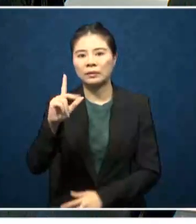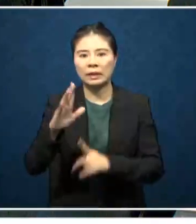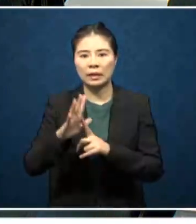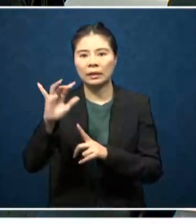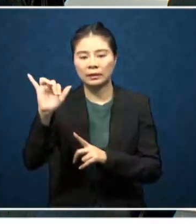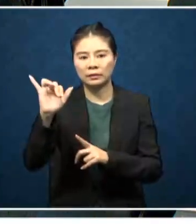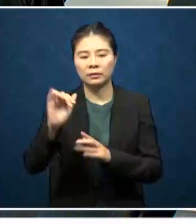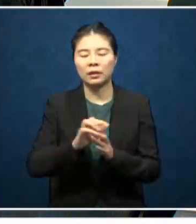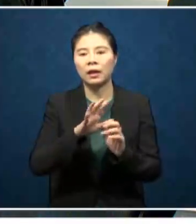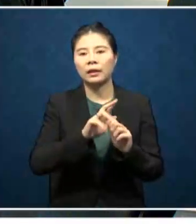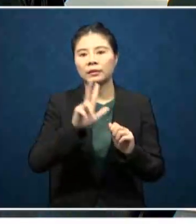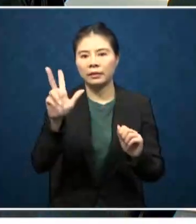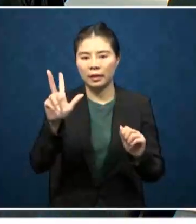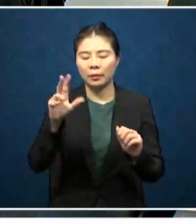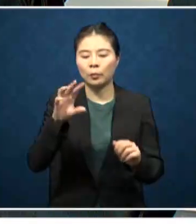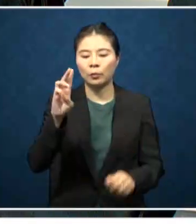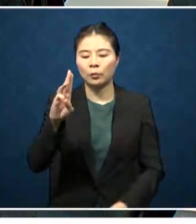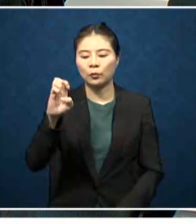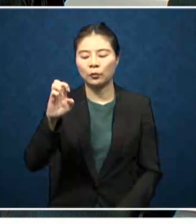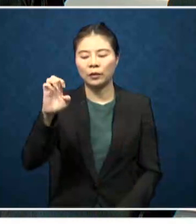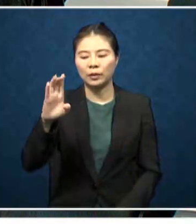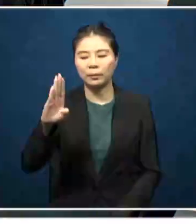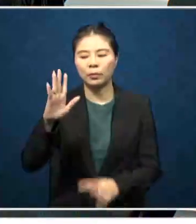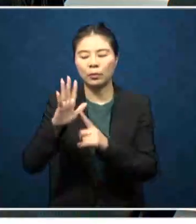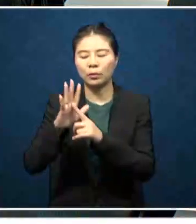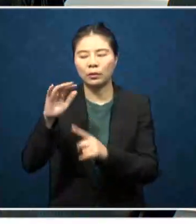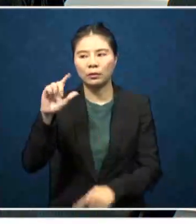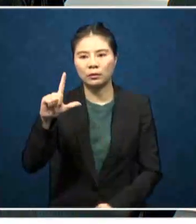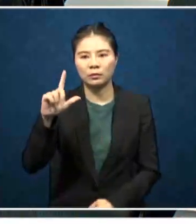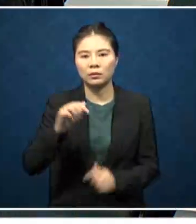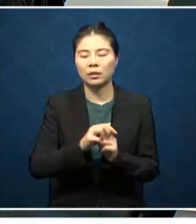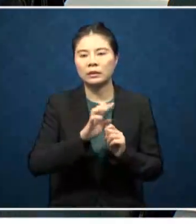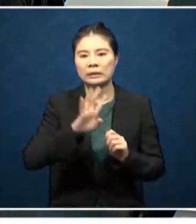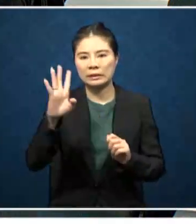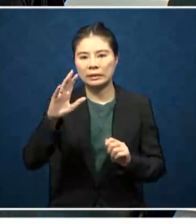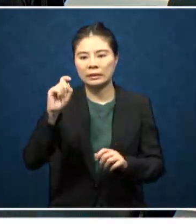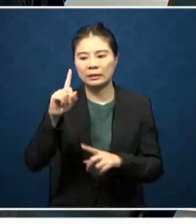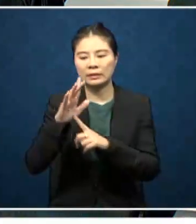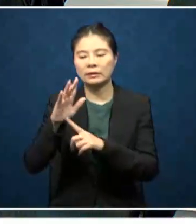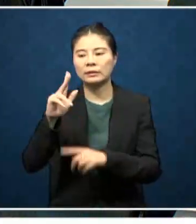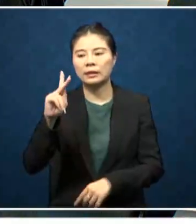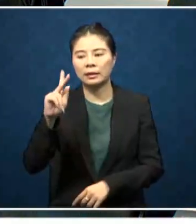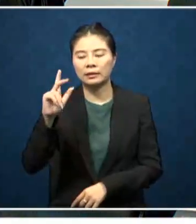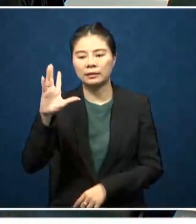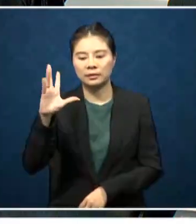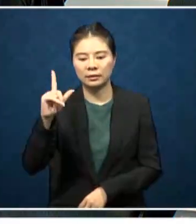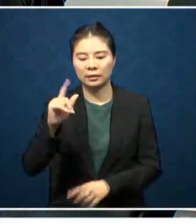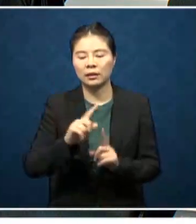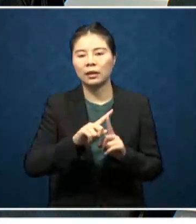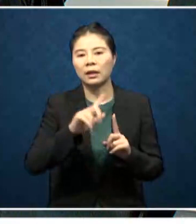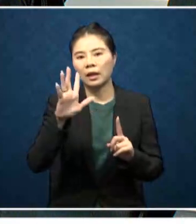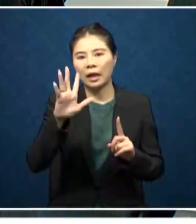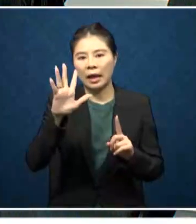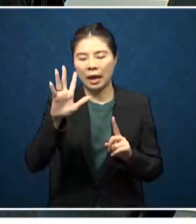กุล 3นางสาววิบูรณ์ร่วมรัก 4นายศักดิ์ชัยธนบุญชัย 5พลเอก